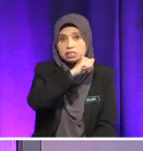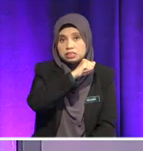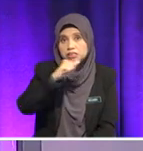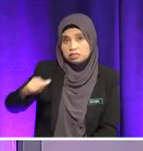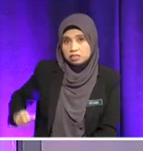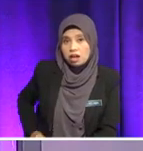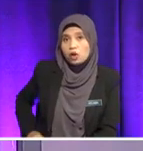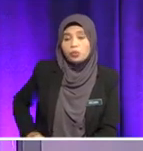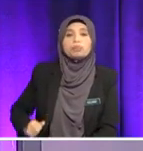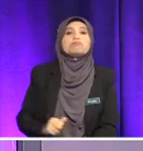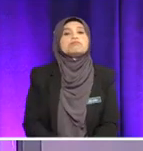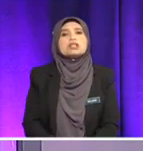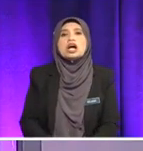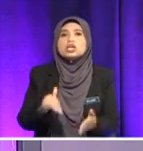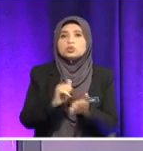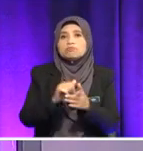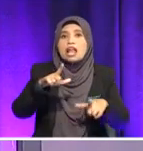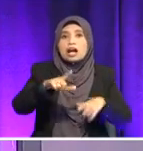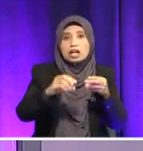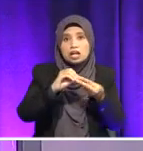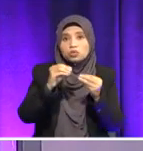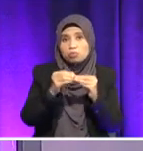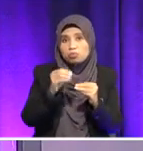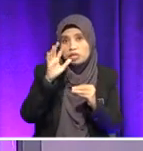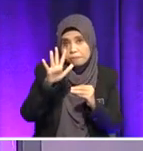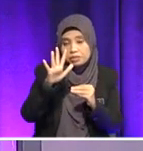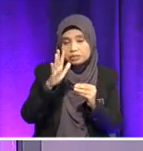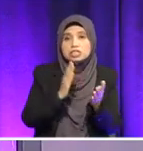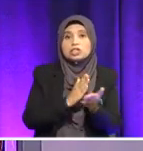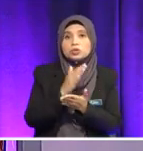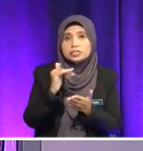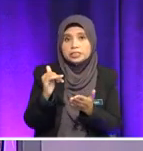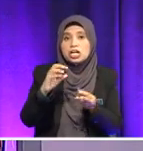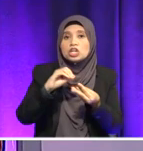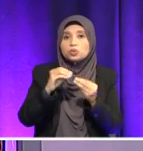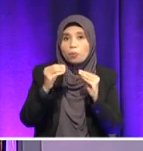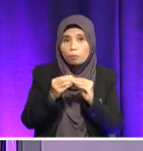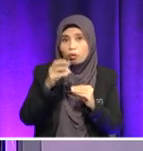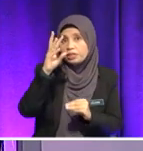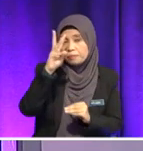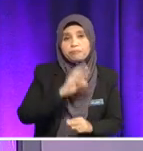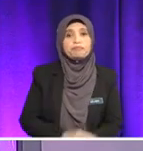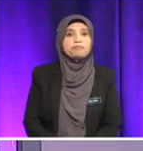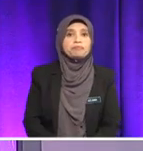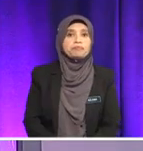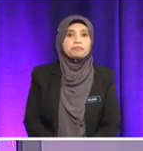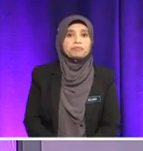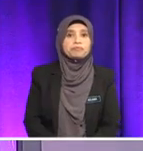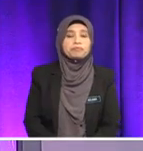baik itu langkah yang kelima kita pergi kepada langkah yang seterusnya langkah yang keenam